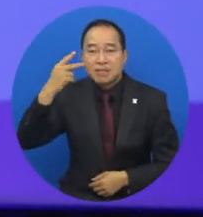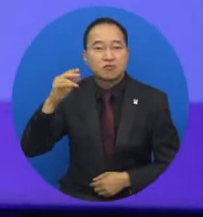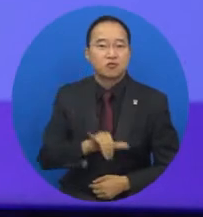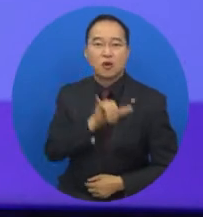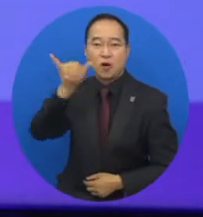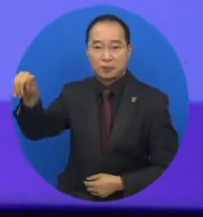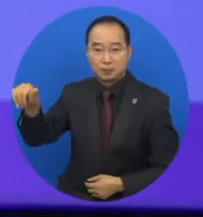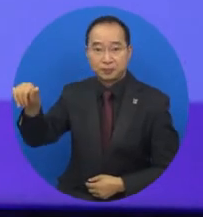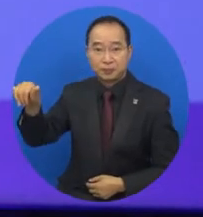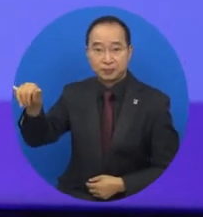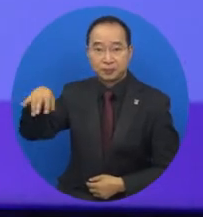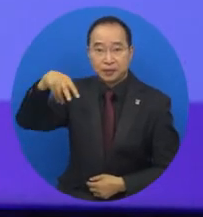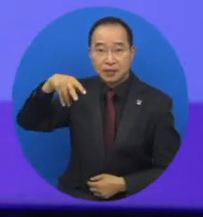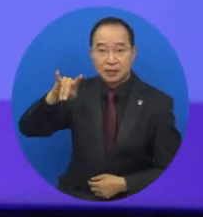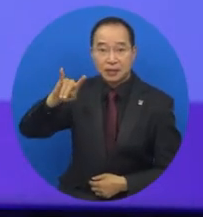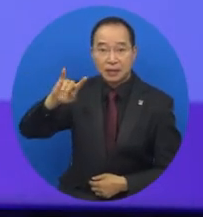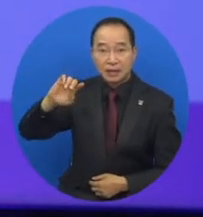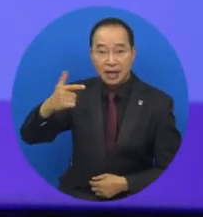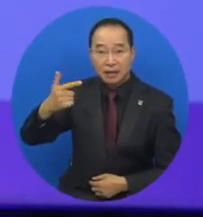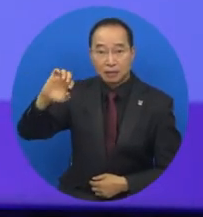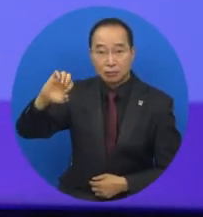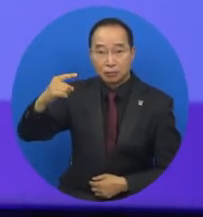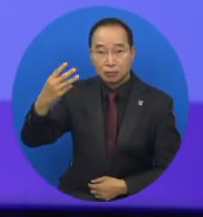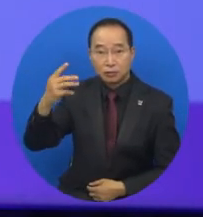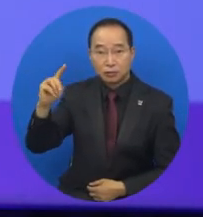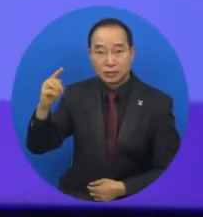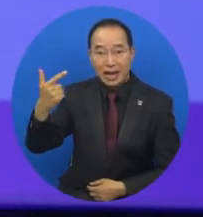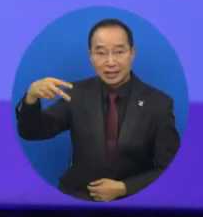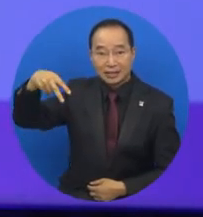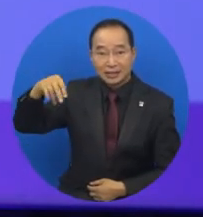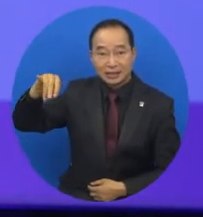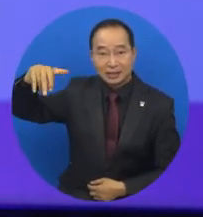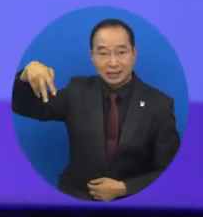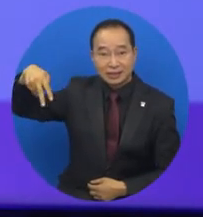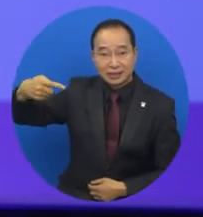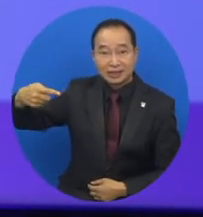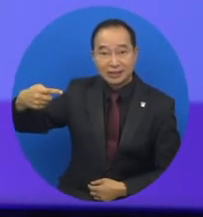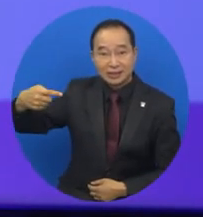미국으로 건너가게 됩니다. 샌프란시스코 타말파산에 위치한